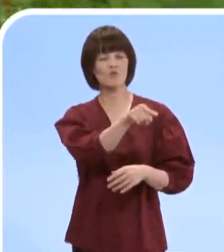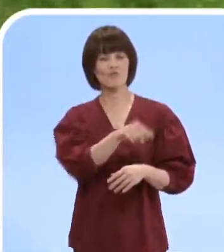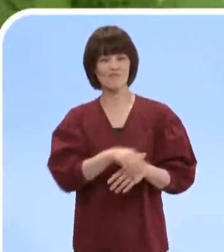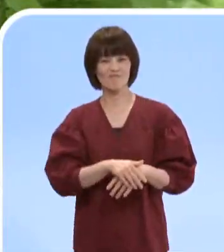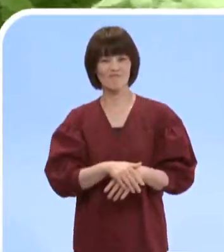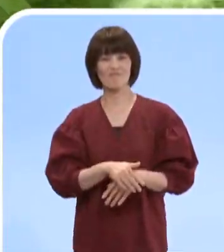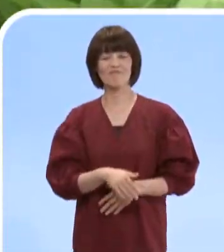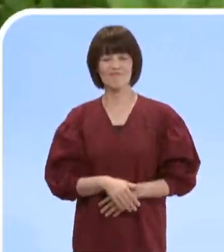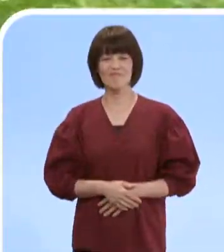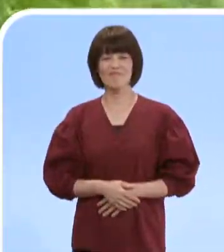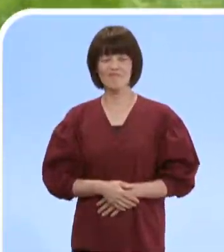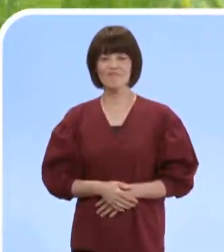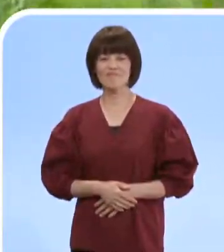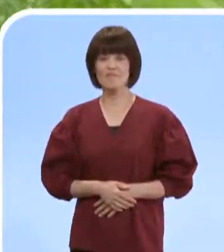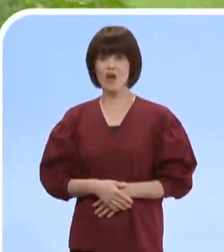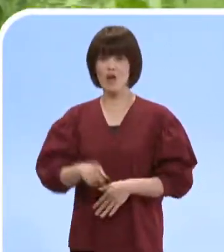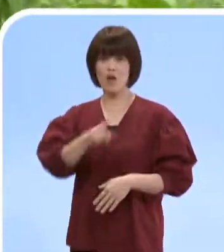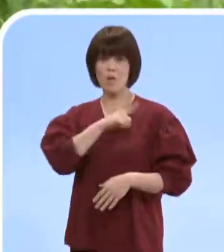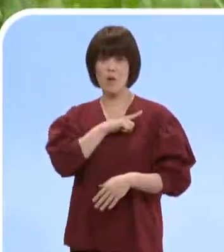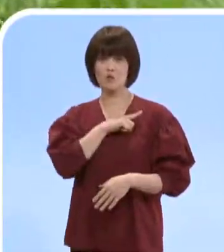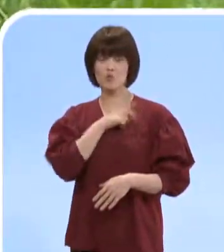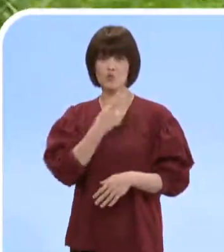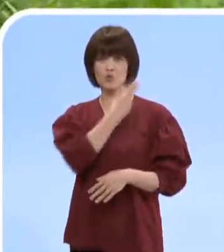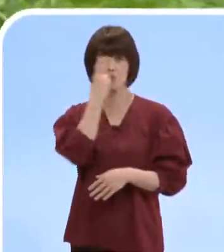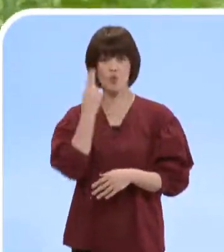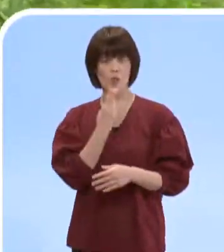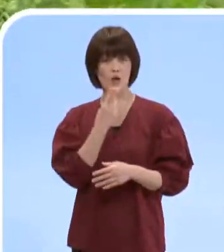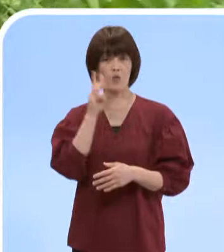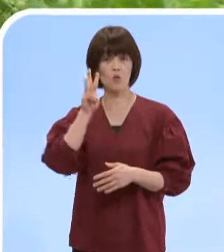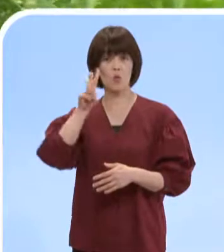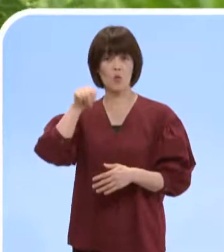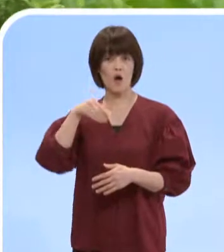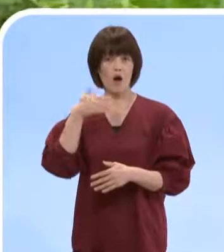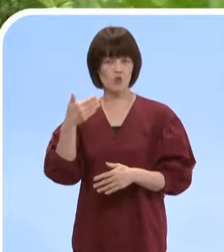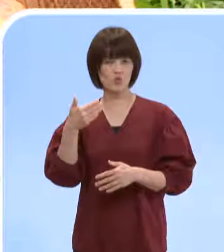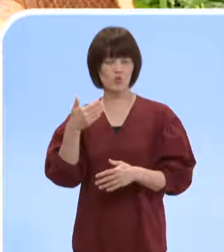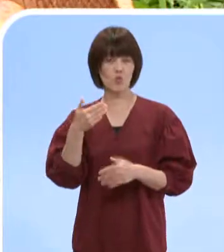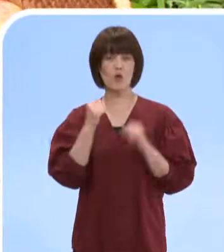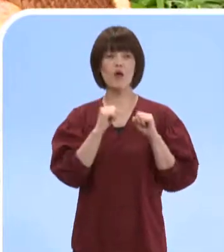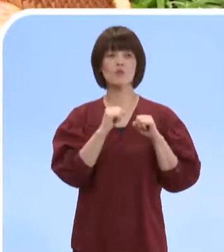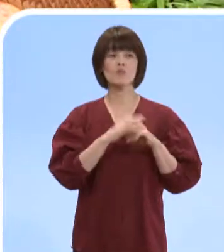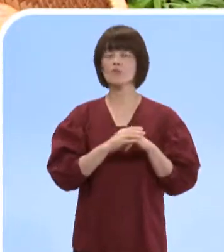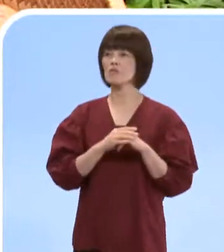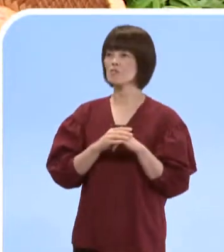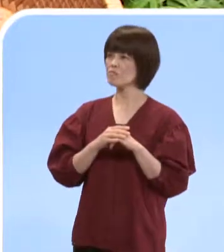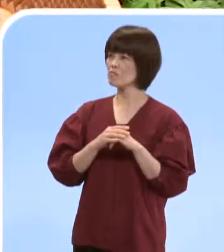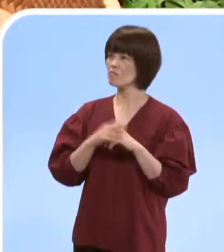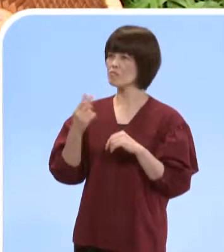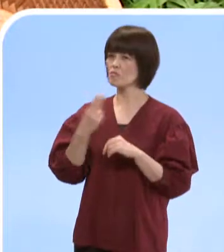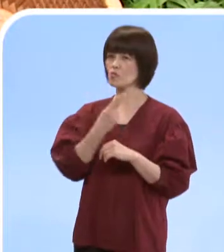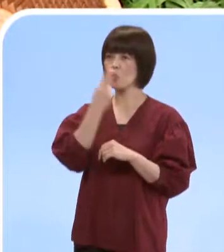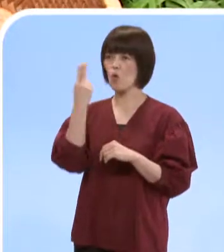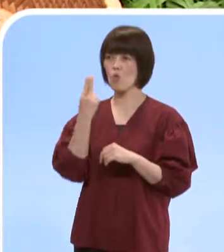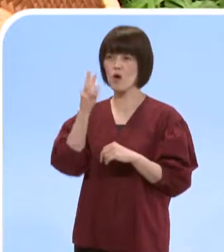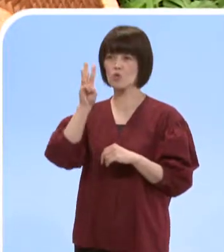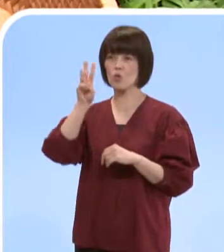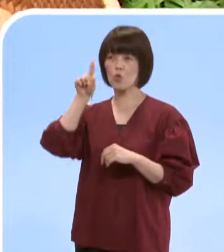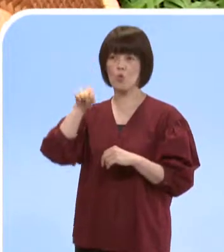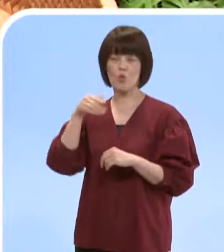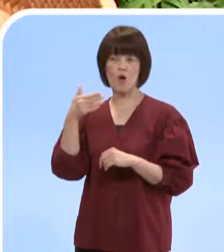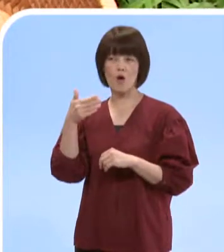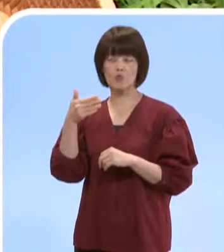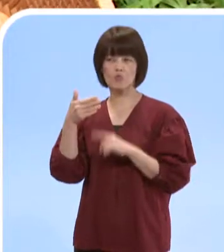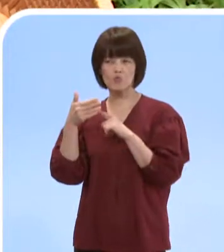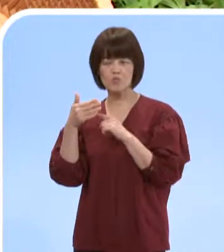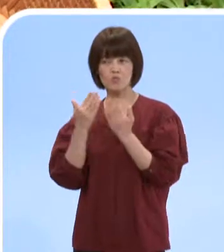ま、いい感じ。 やっていいよ。 え、さっきトマトのワークしようか、 うん、トマトのワーク一